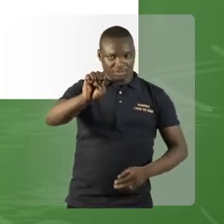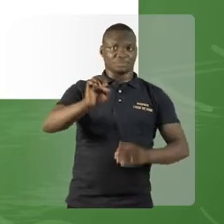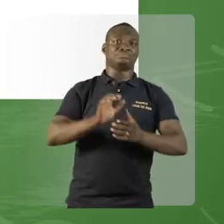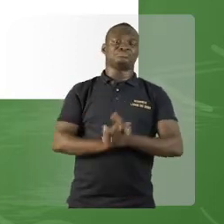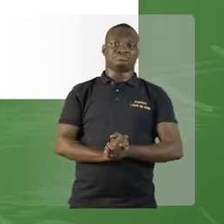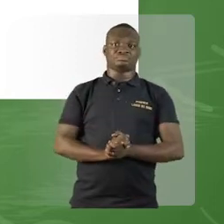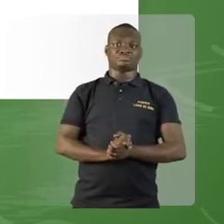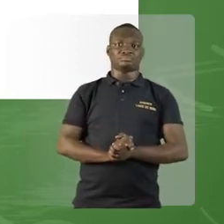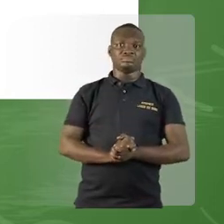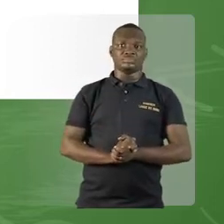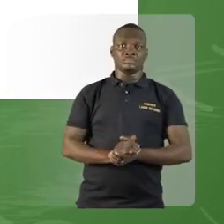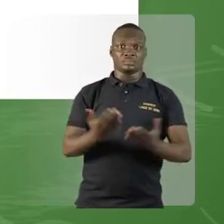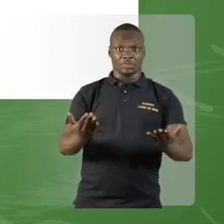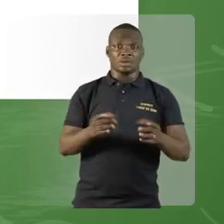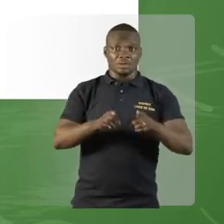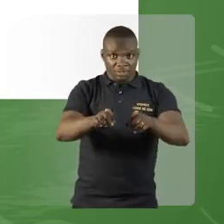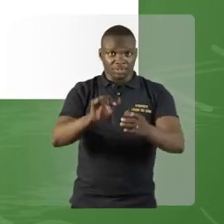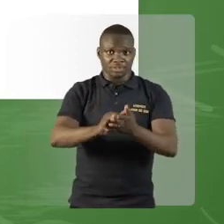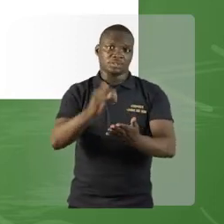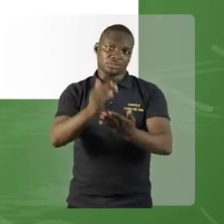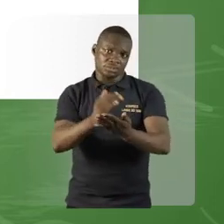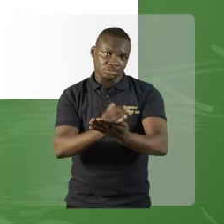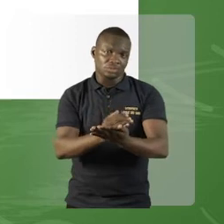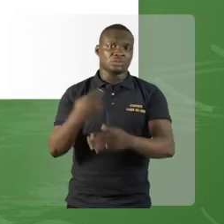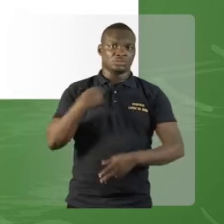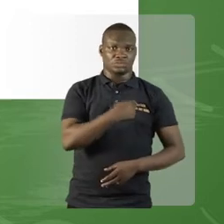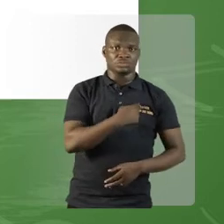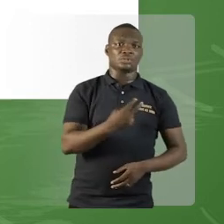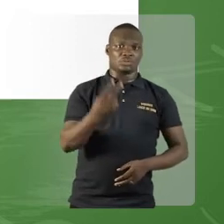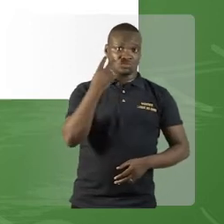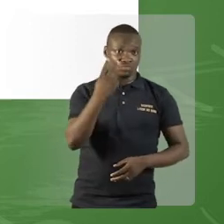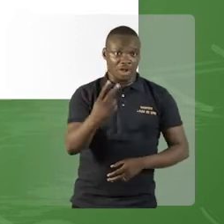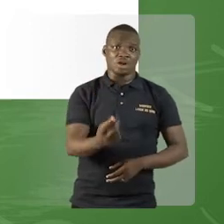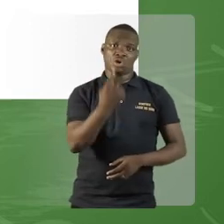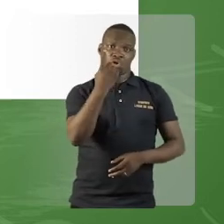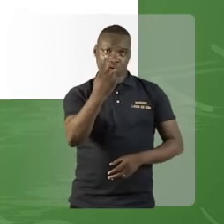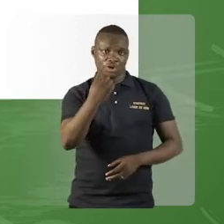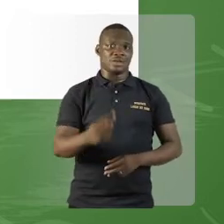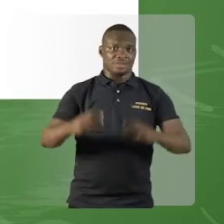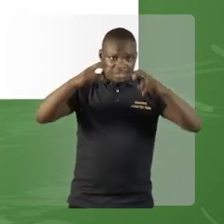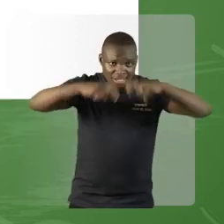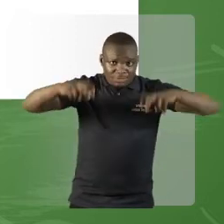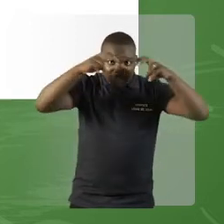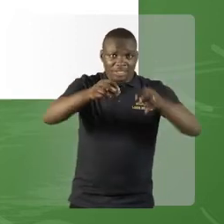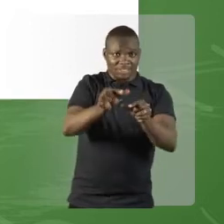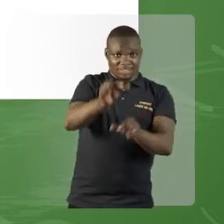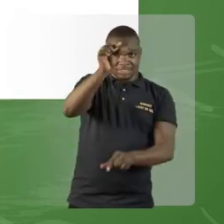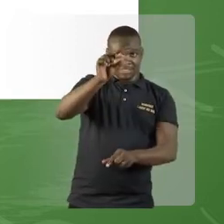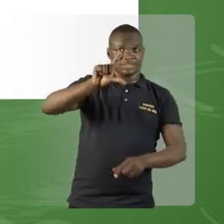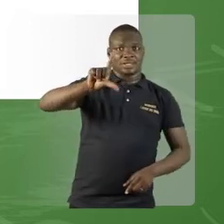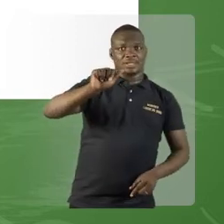Laplace. Au cours de cette leçon, nous aborderons en grand 1 l'expérience de la tige de